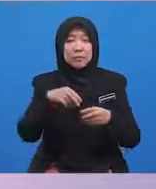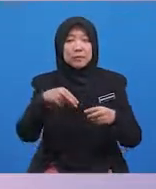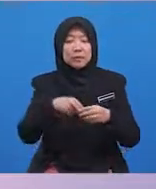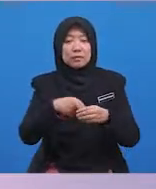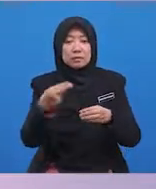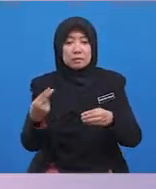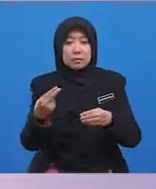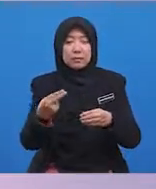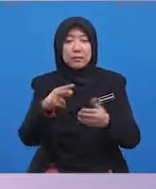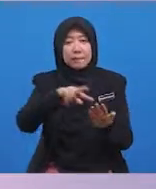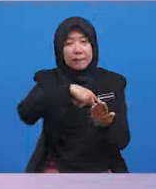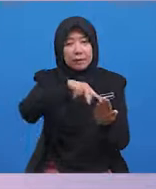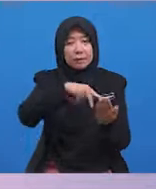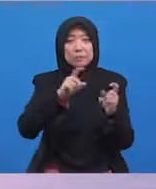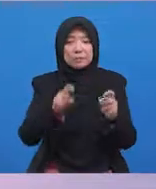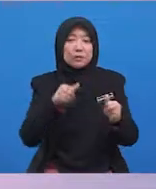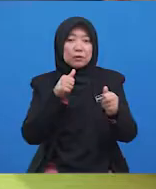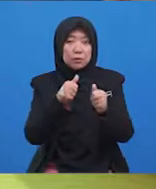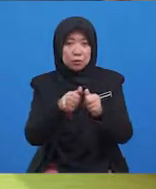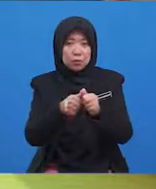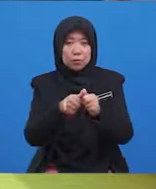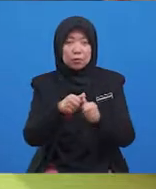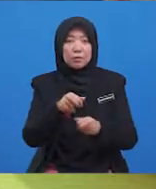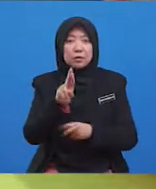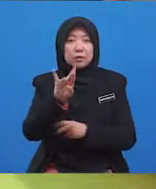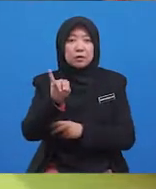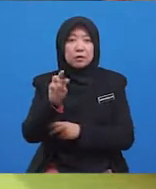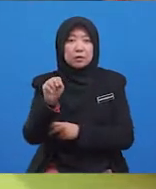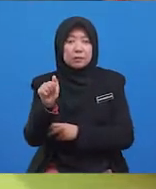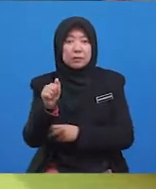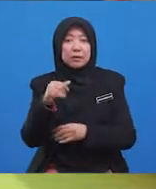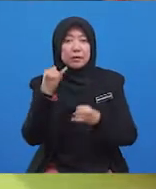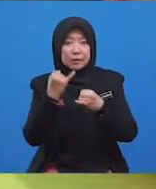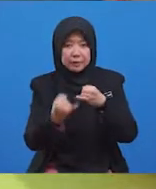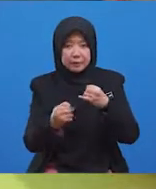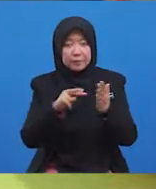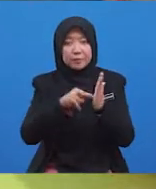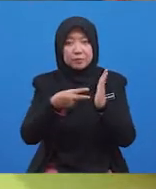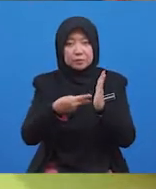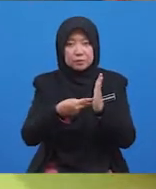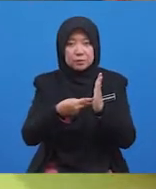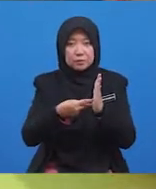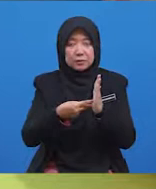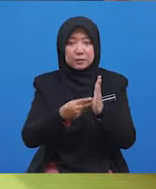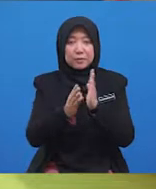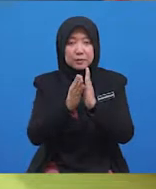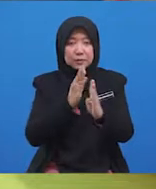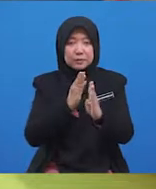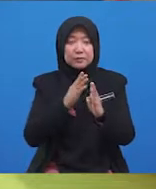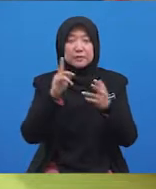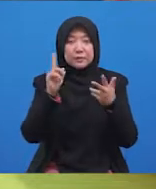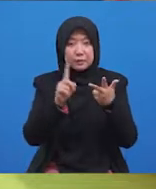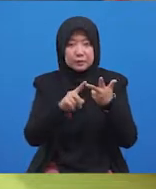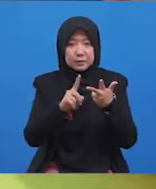perlu dipatuhi adalah rima akhir. Ini bermaksud rima akhir baris ketiga yang